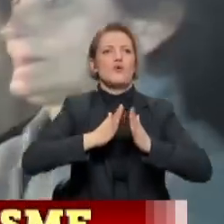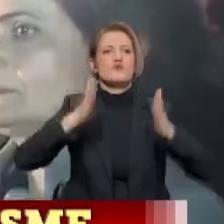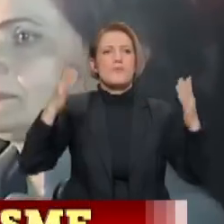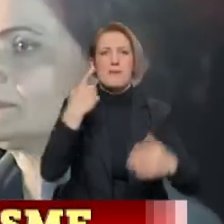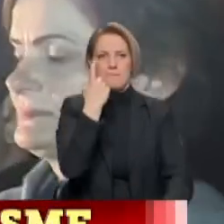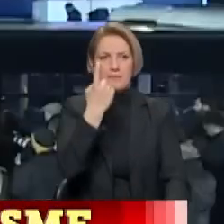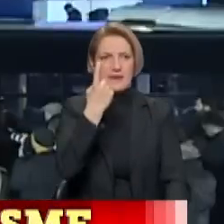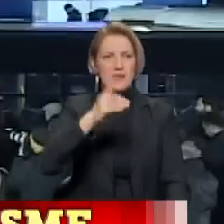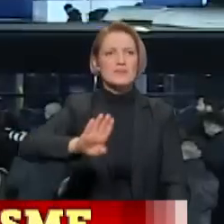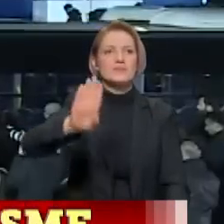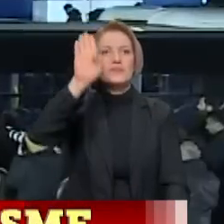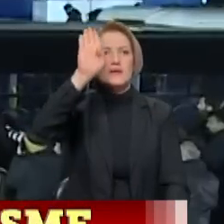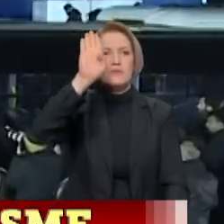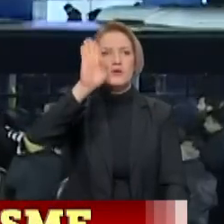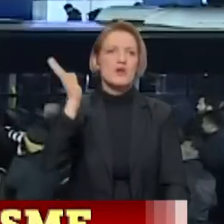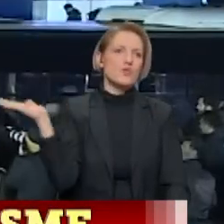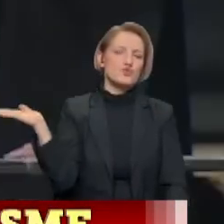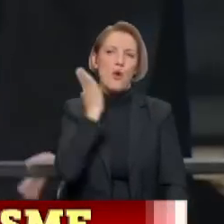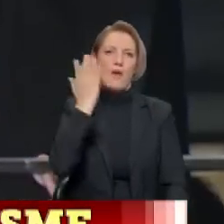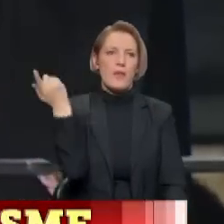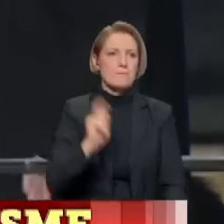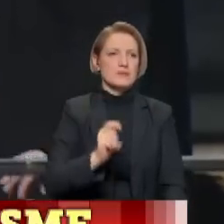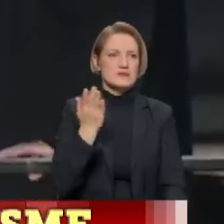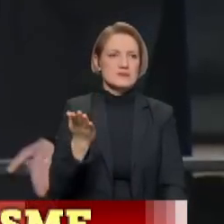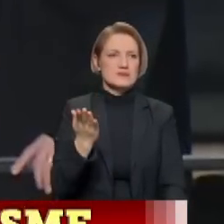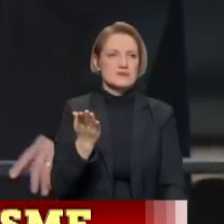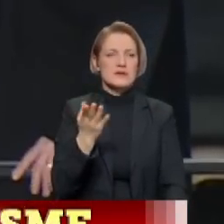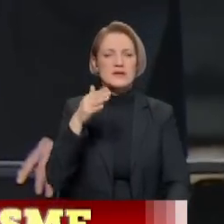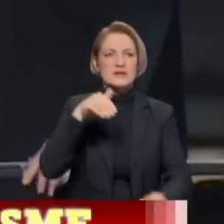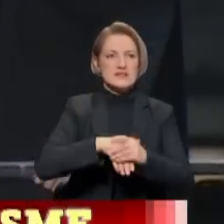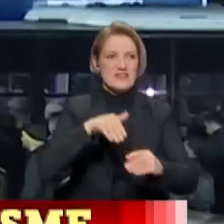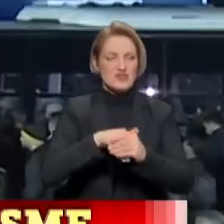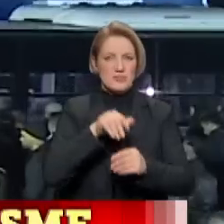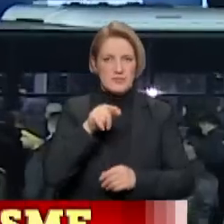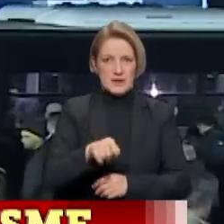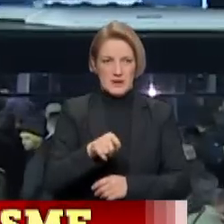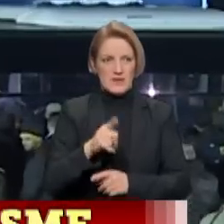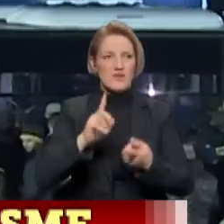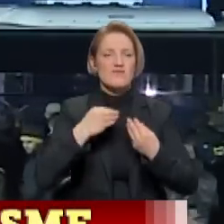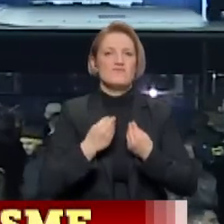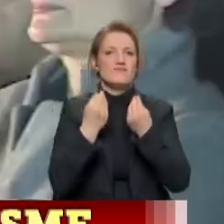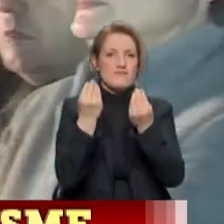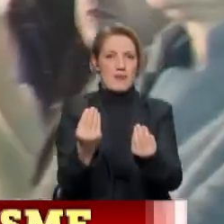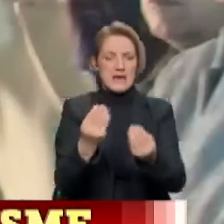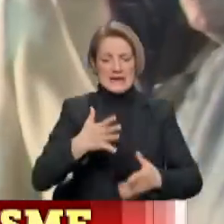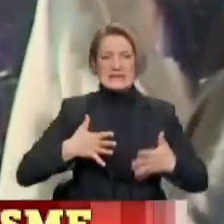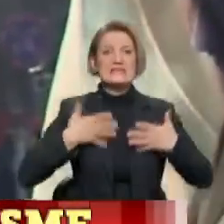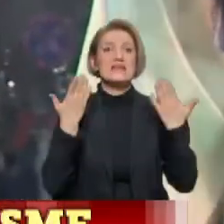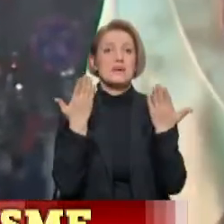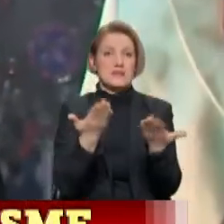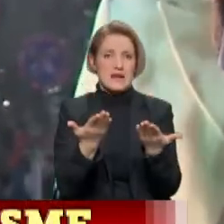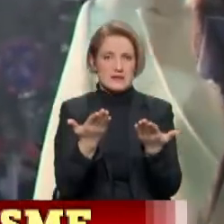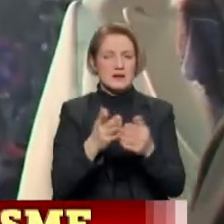bir demokrasi tokadı attınız. Seçimi vermek